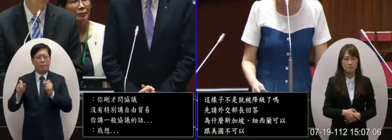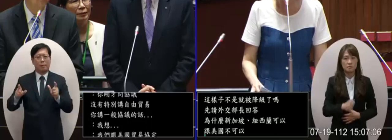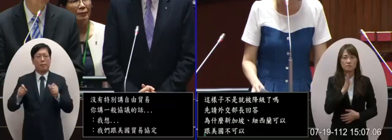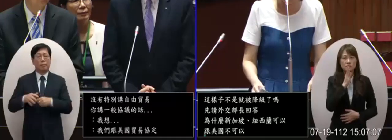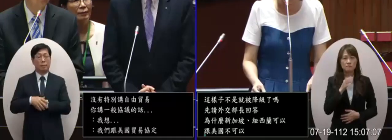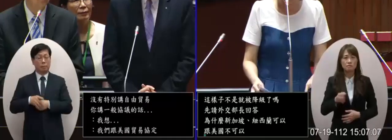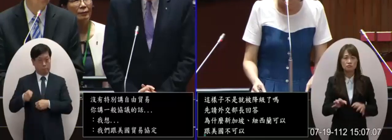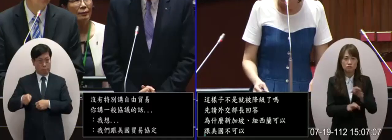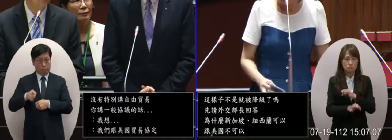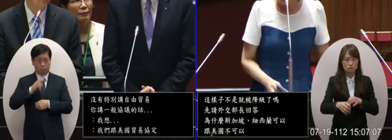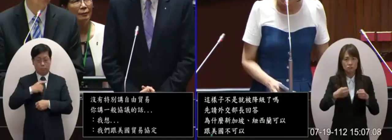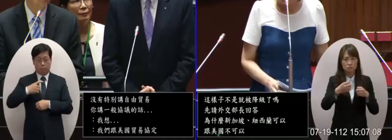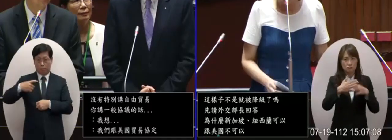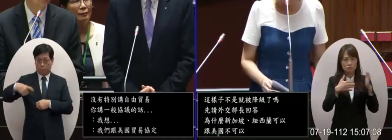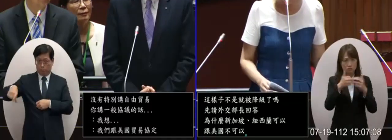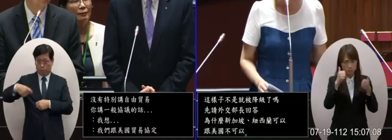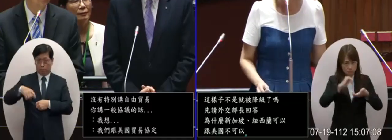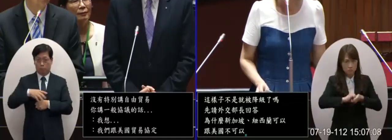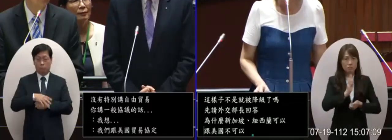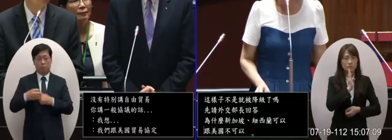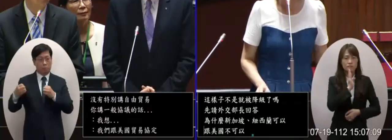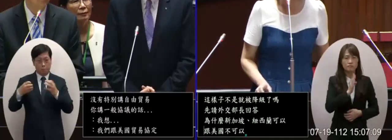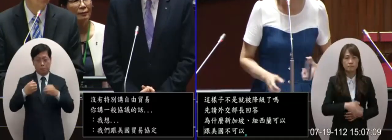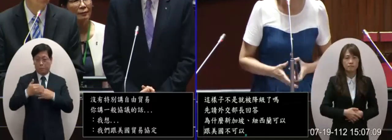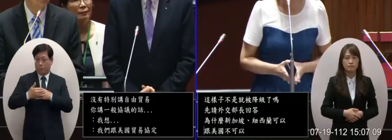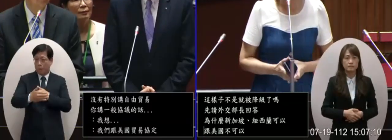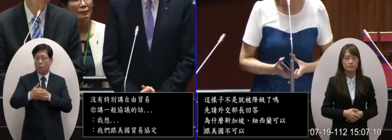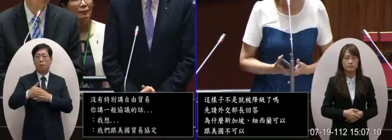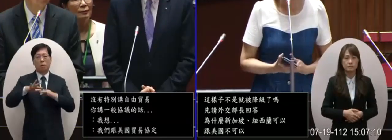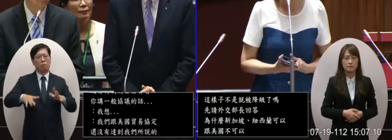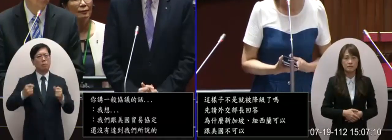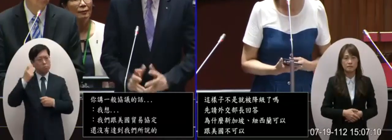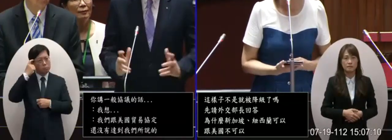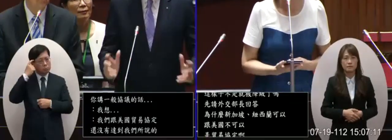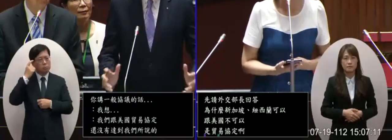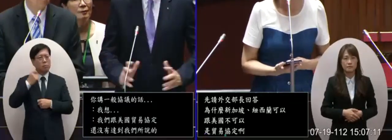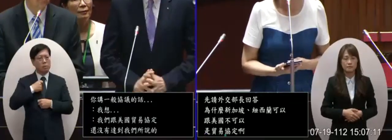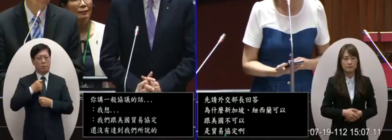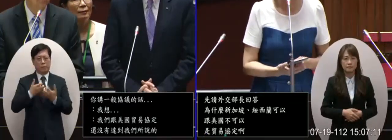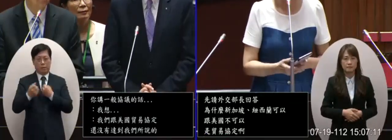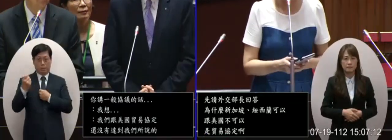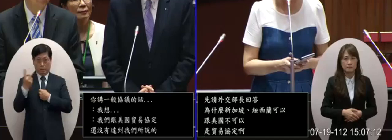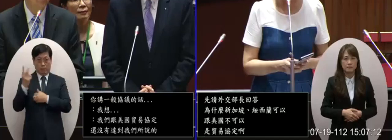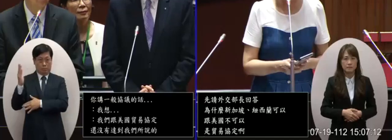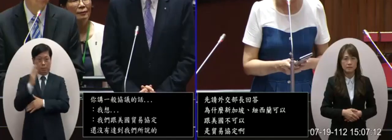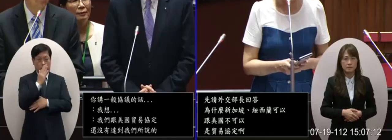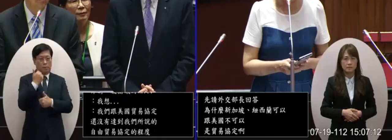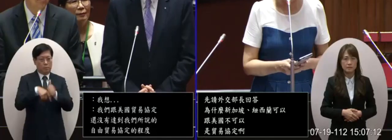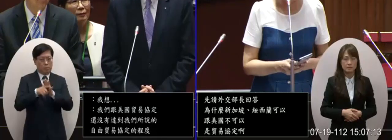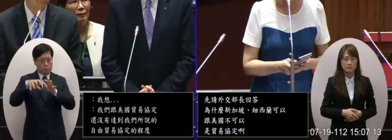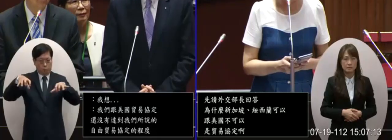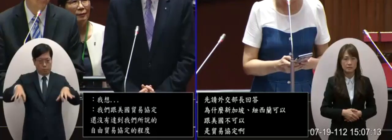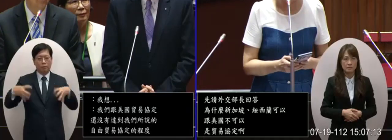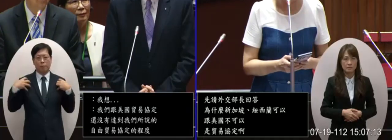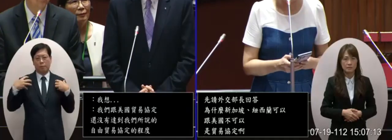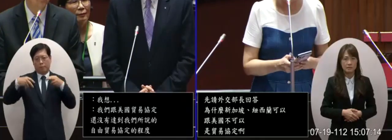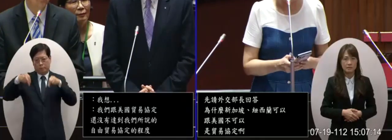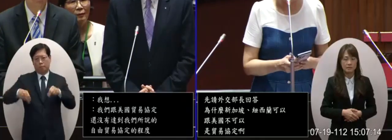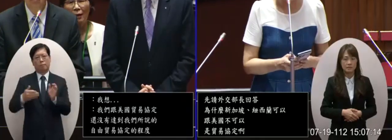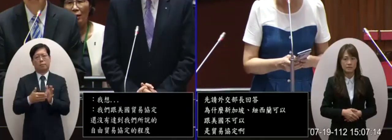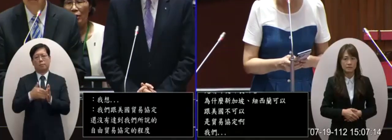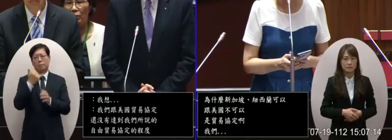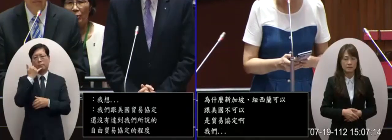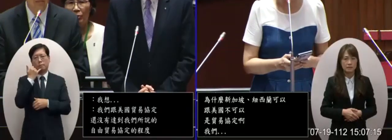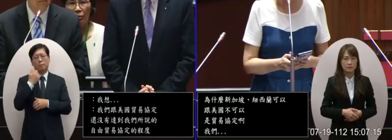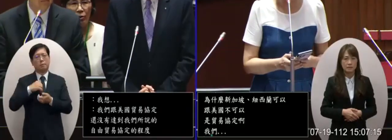贸易协定啊。 双方的这个讨论过程当中，也认为说是要有两个国家的这个代表出来签订，应该就可以了。